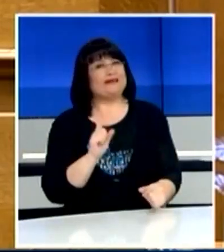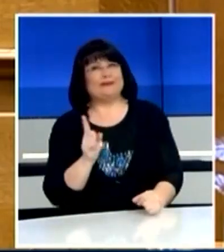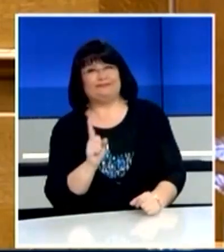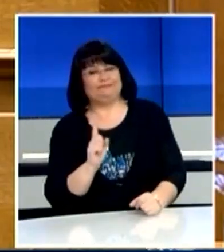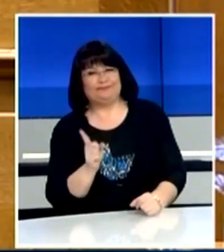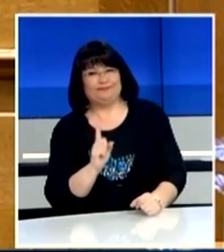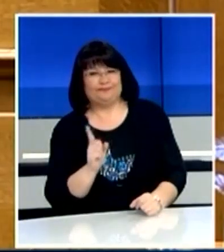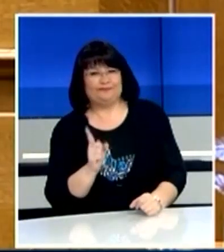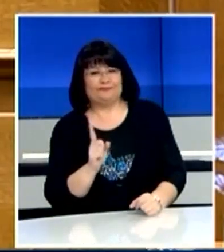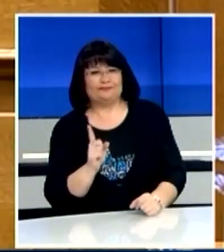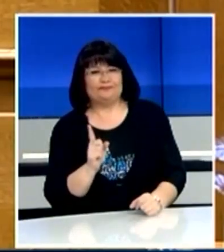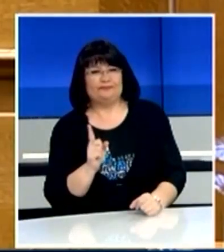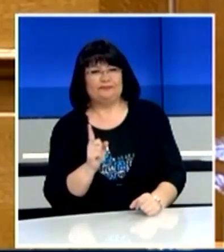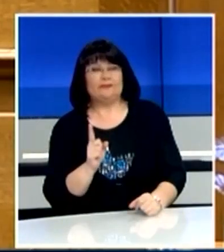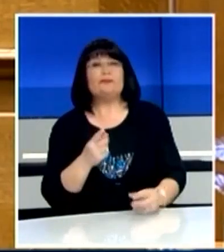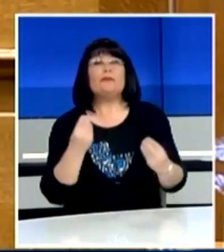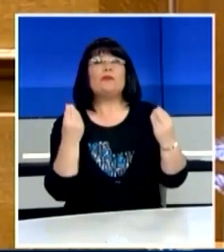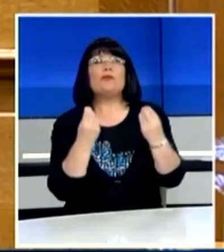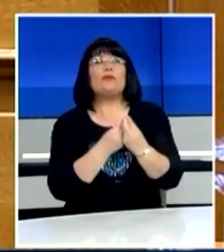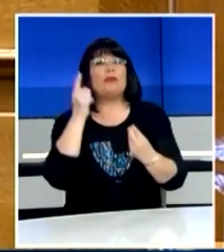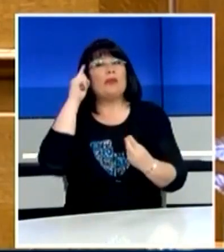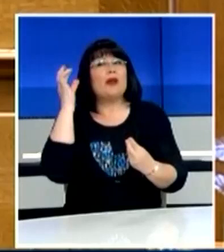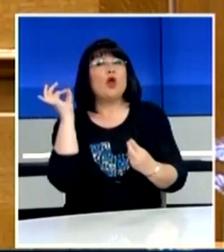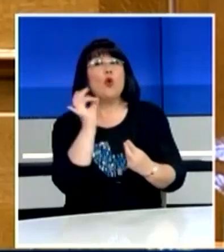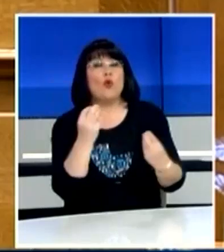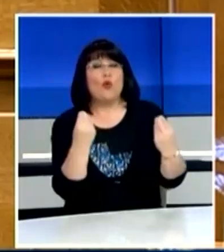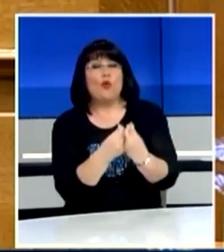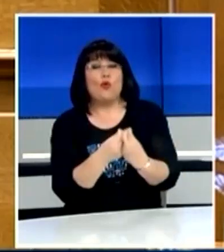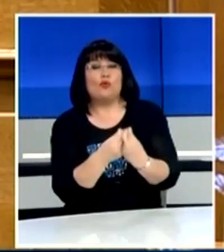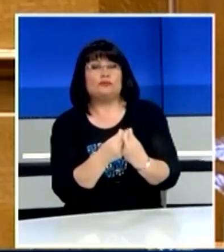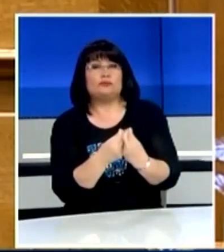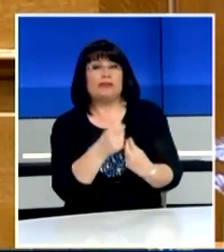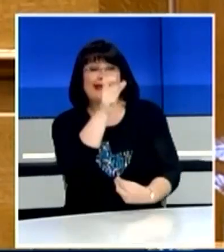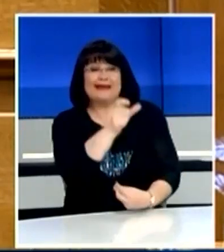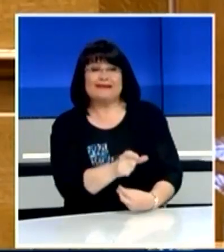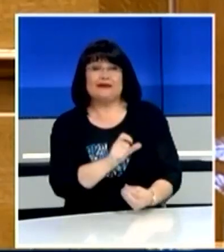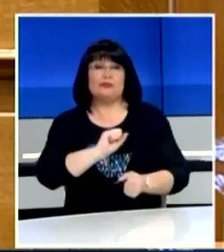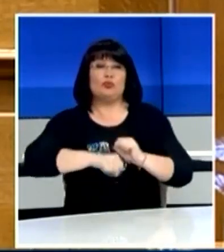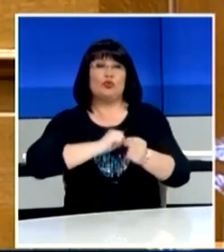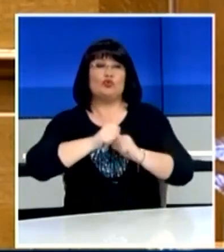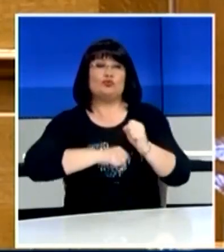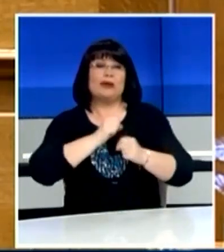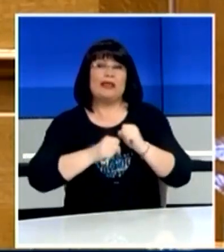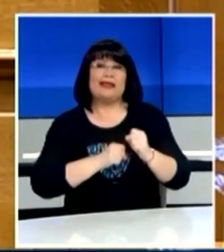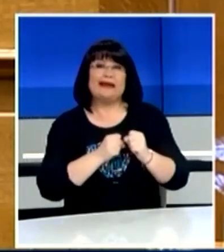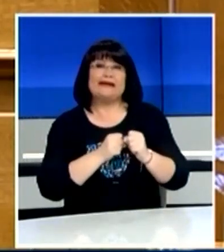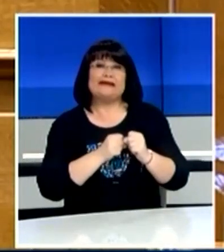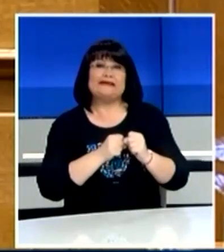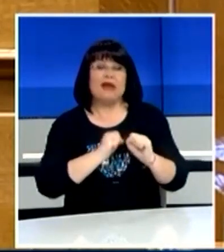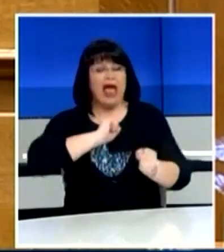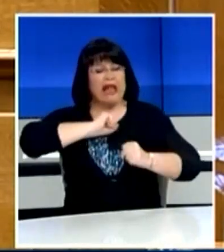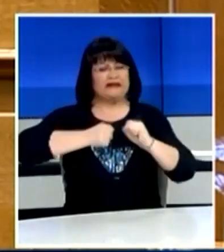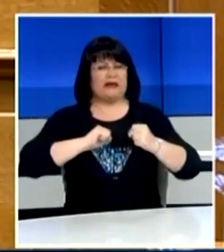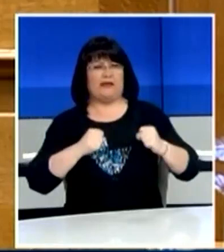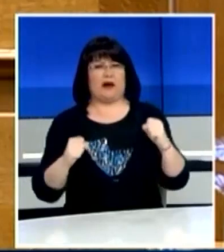πράγματα τα οποία αντιστοιχούν στην κοινή λογική. Επιχειρείτε, επαναλαμβάνω, μία τομή